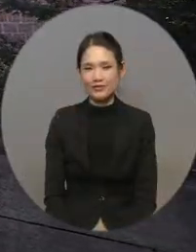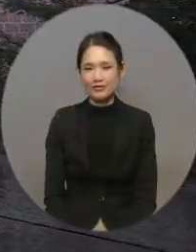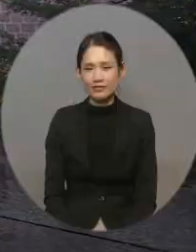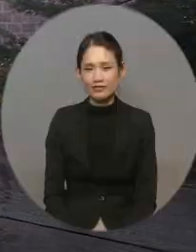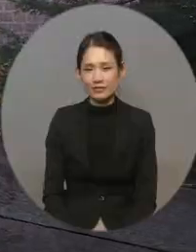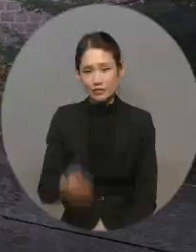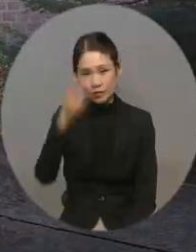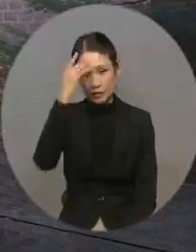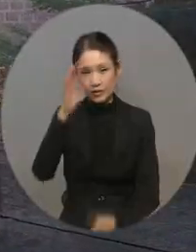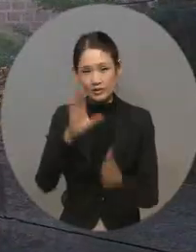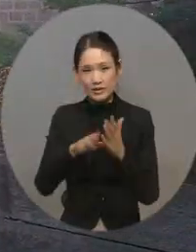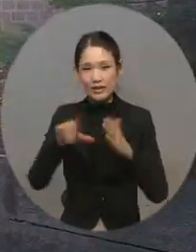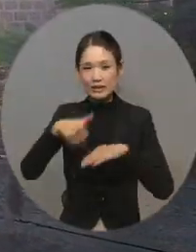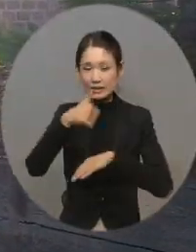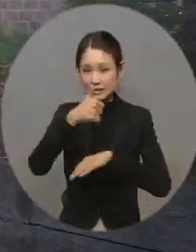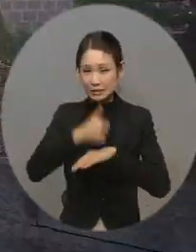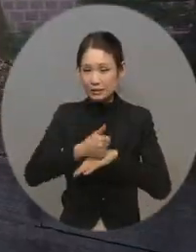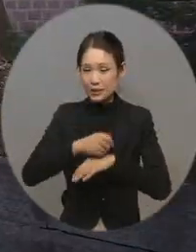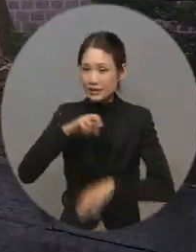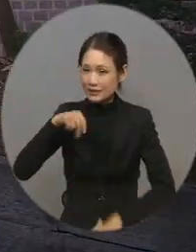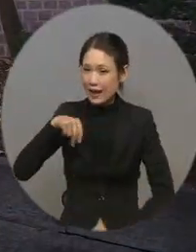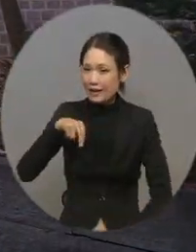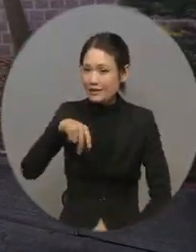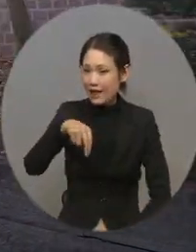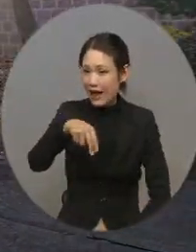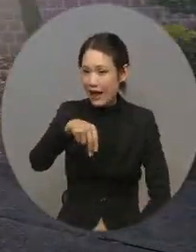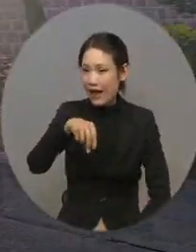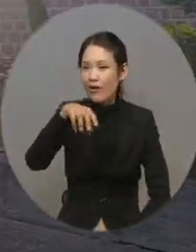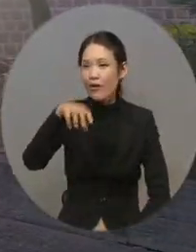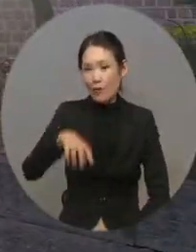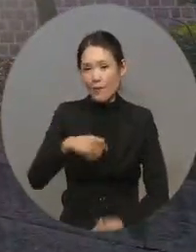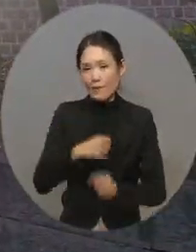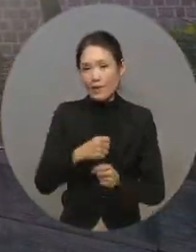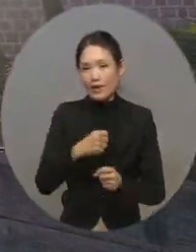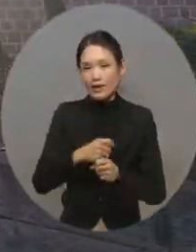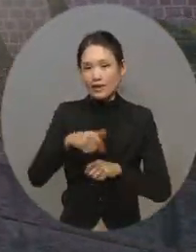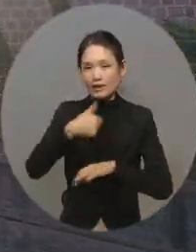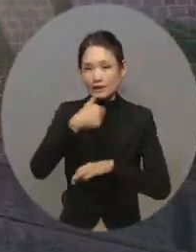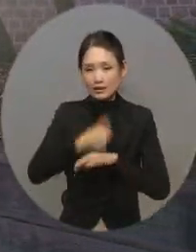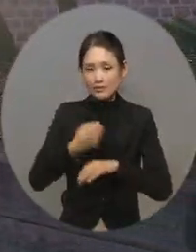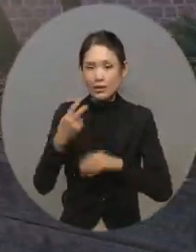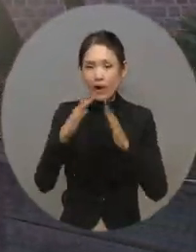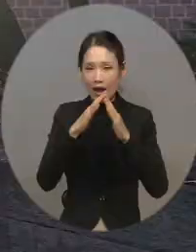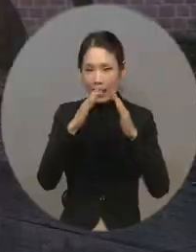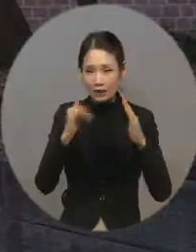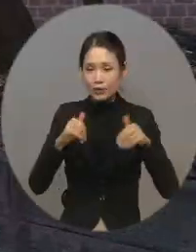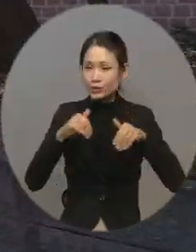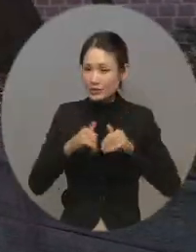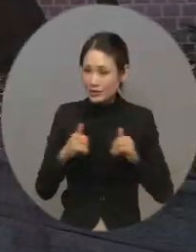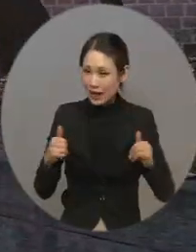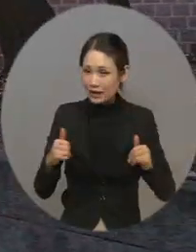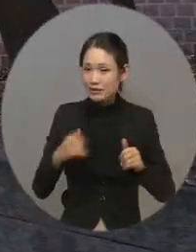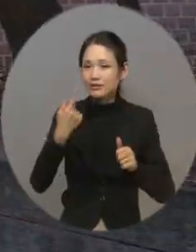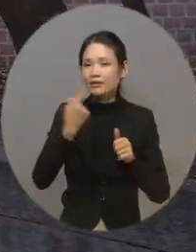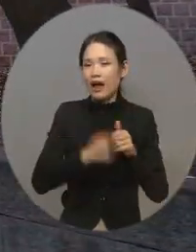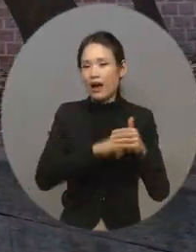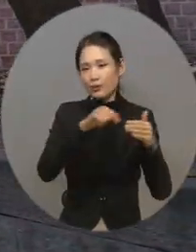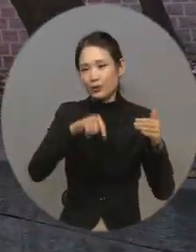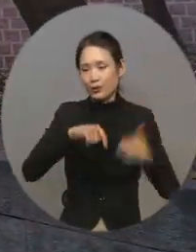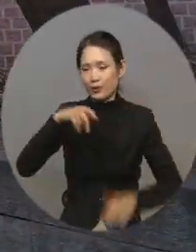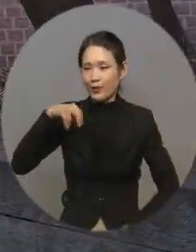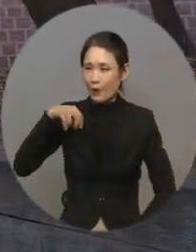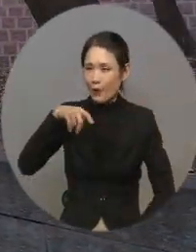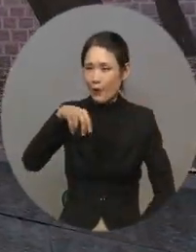조선시대 임금의 산책지로 만든 곳으로 임금뿐 아니라 왕실 가족과 신하들도 자연 속을 거닐며